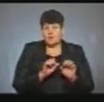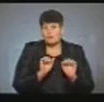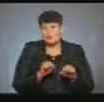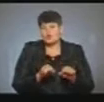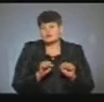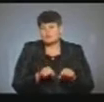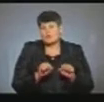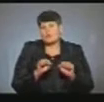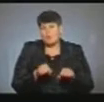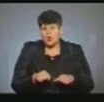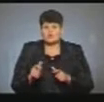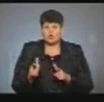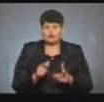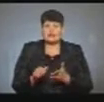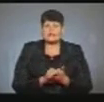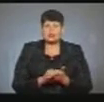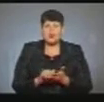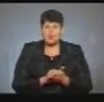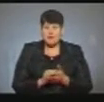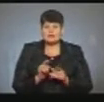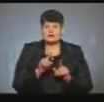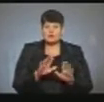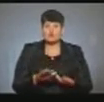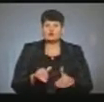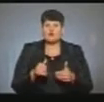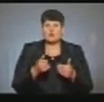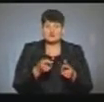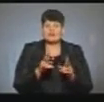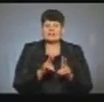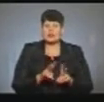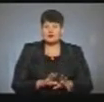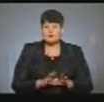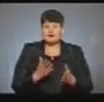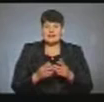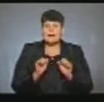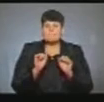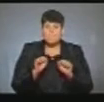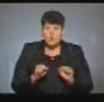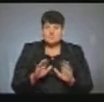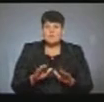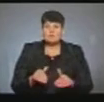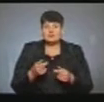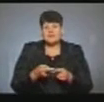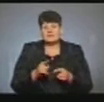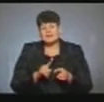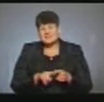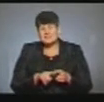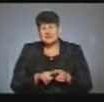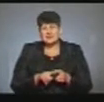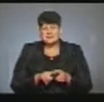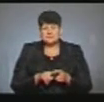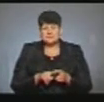і вже можна готувати документи для того, щоб подавати їх на розгляд. Але знову ж таки можна подавати, це поняття таке